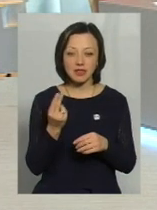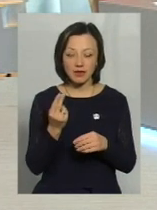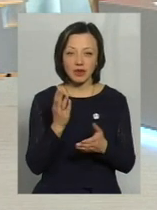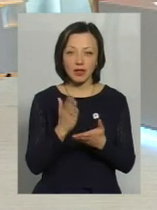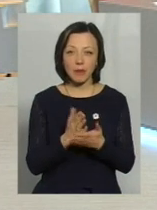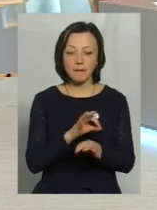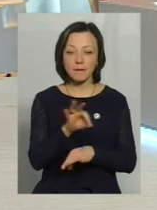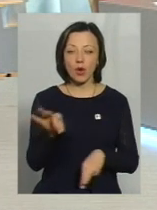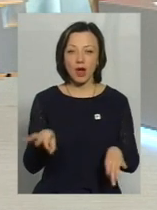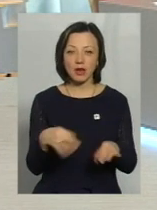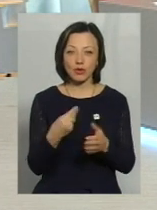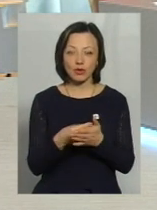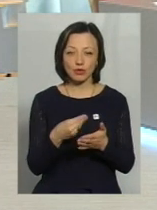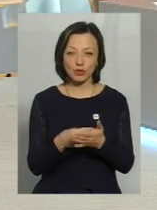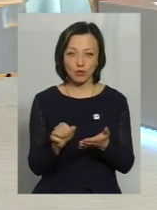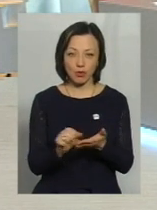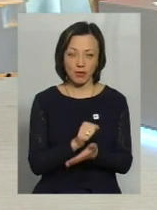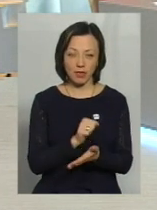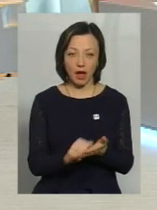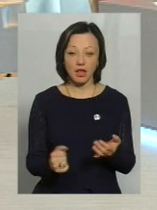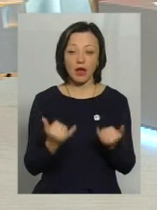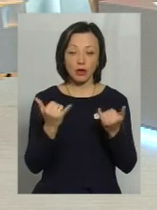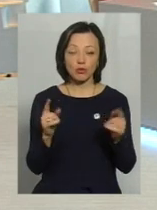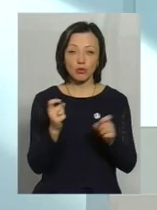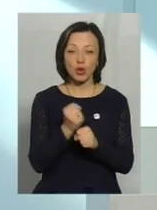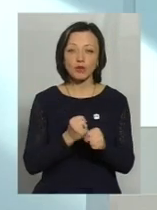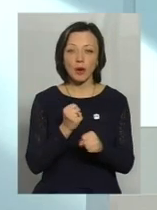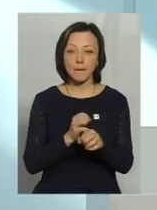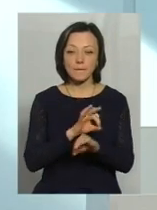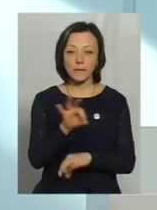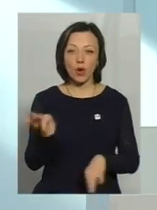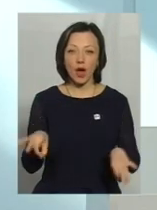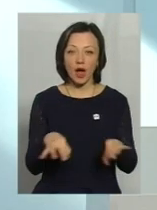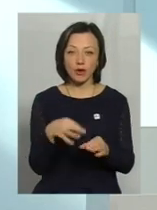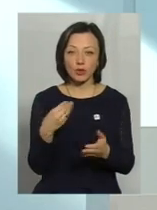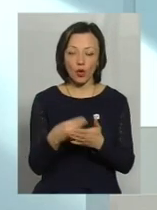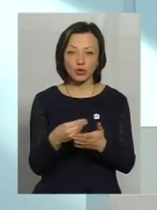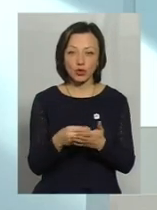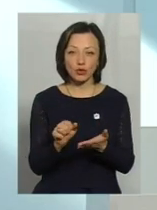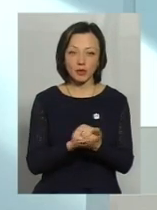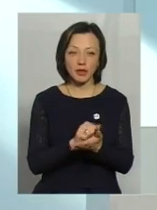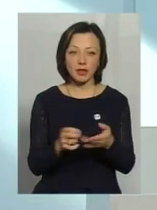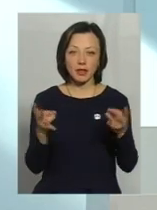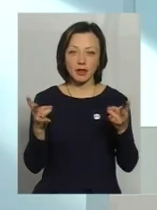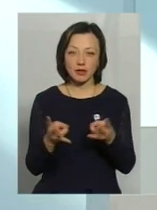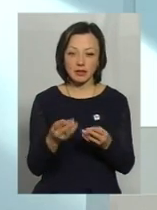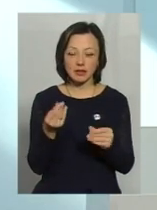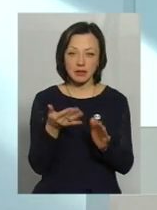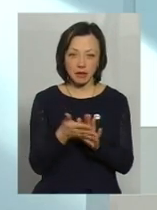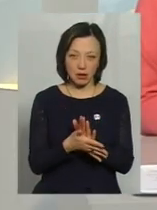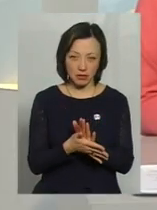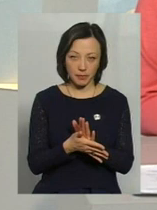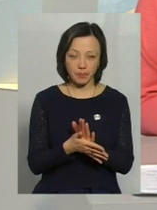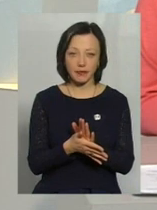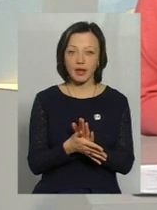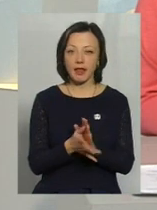стоїть проектно-кошторисна документація. Для того, щоб розробити проектно-кошторисну документацію, необхідно затрати.